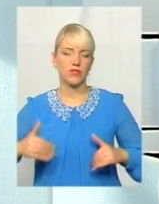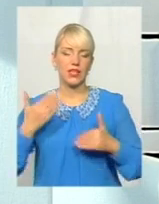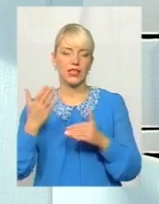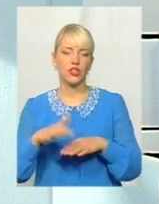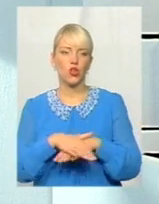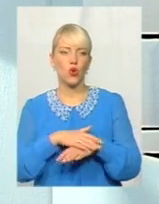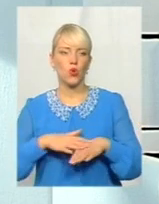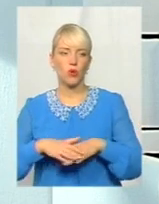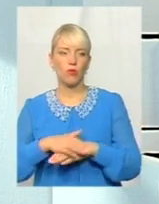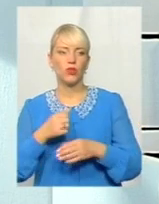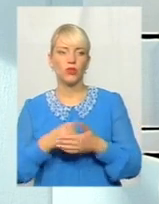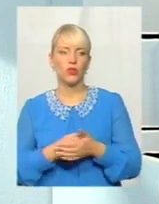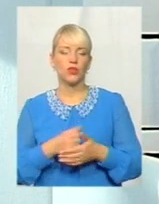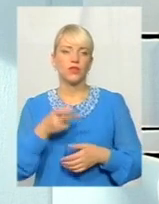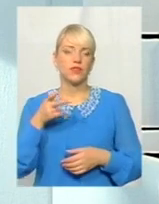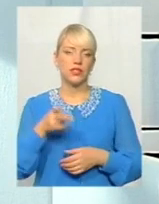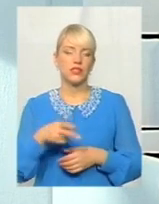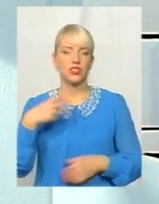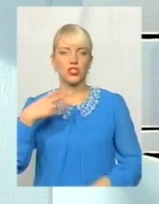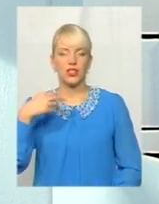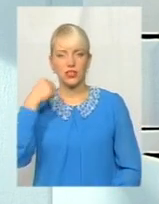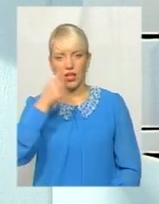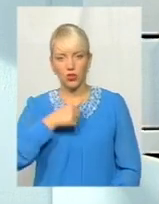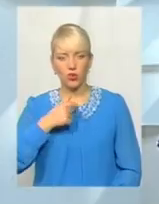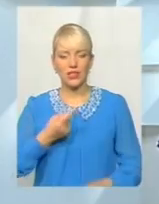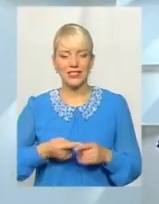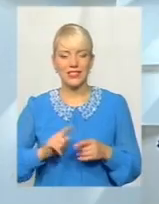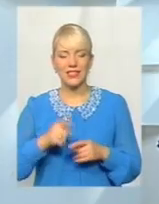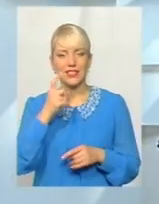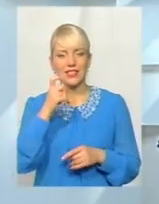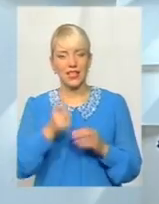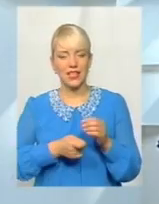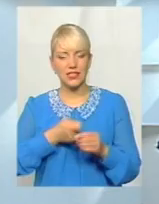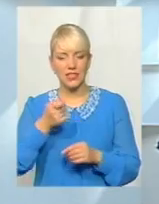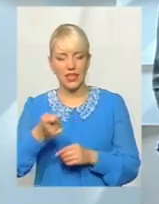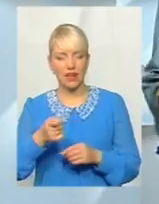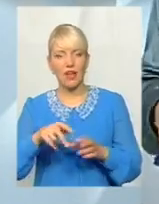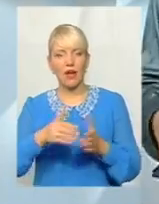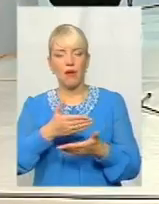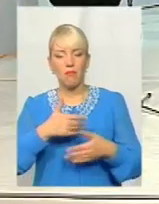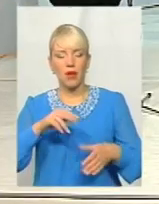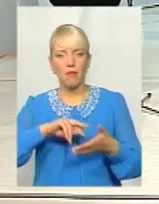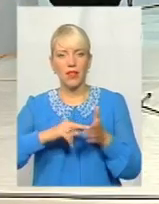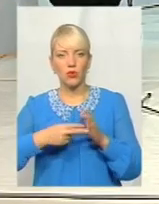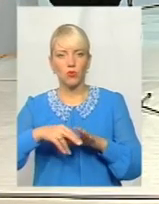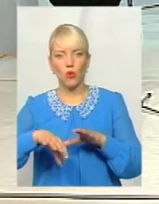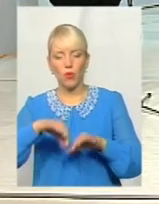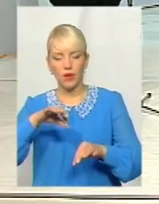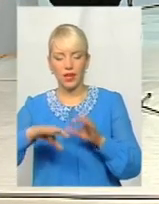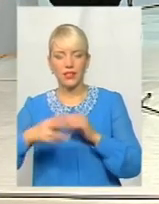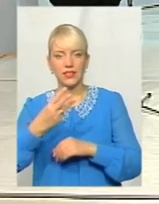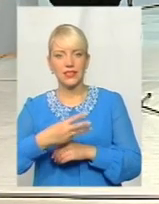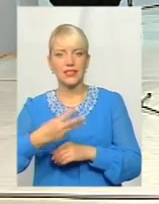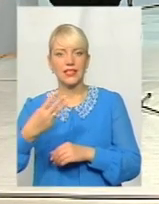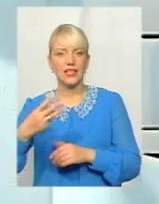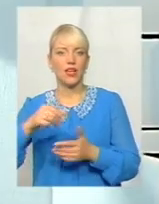громади до 2030 року. З цих 100 заявок ми плануємо відібрати 33 учасника, які у